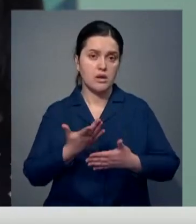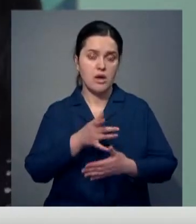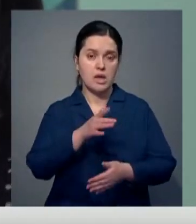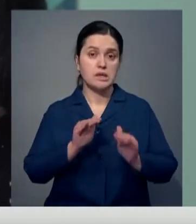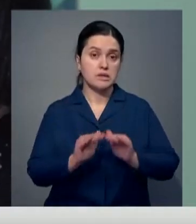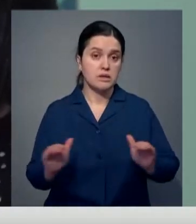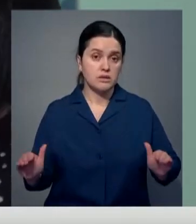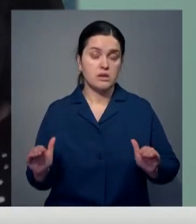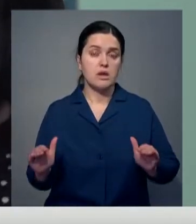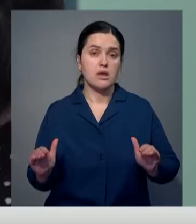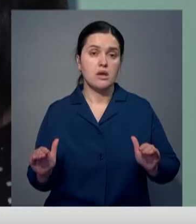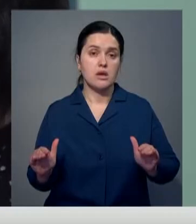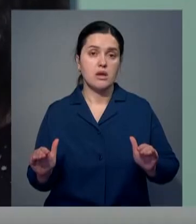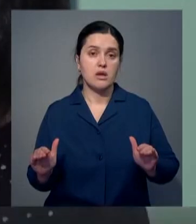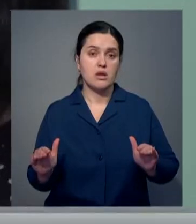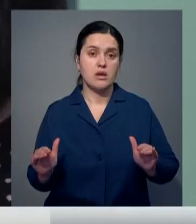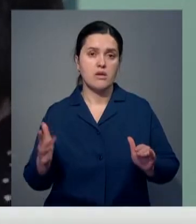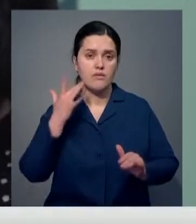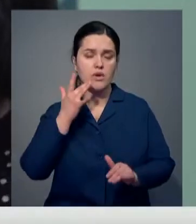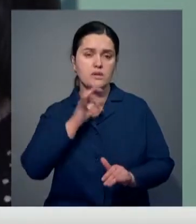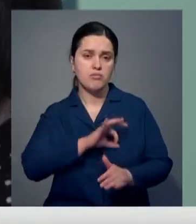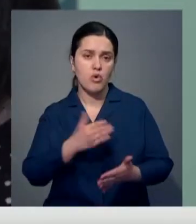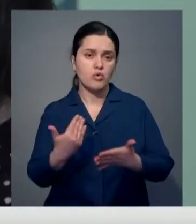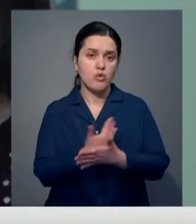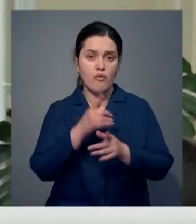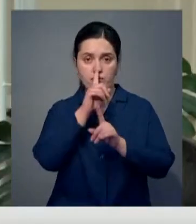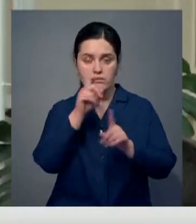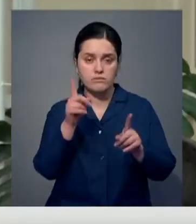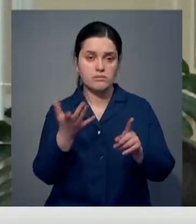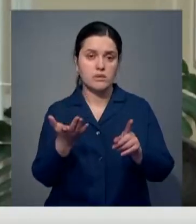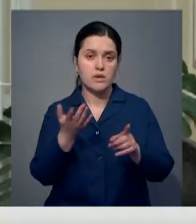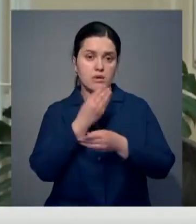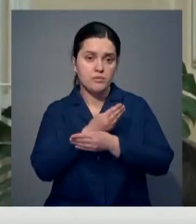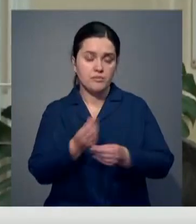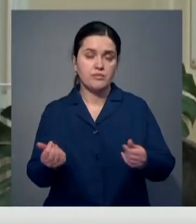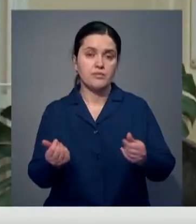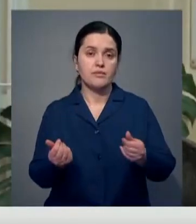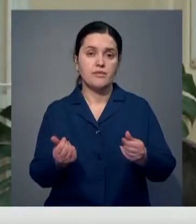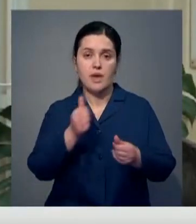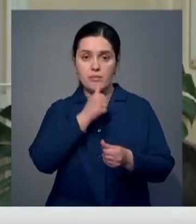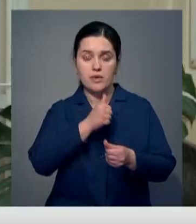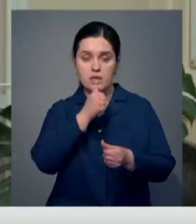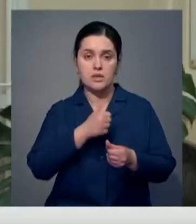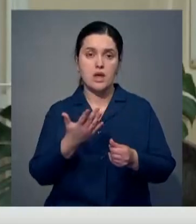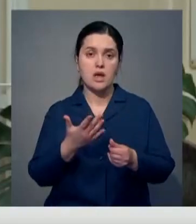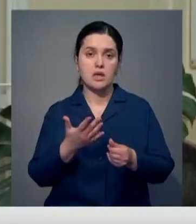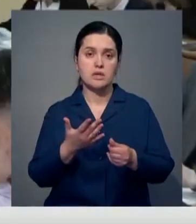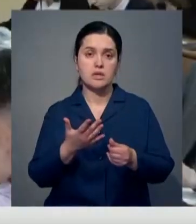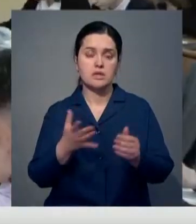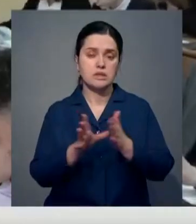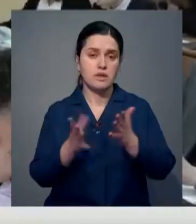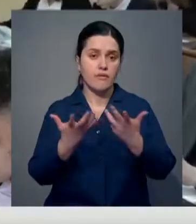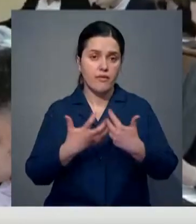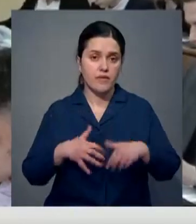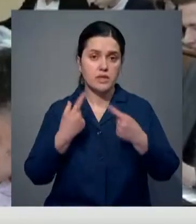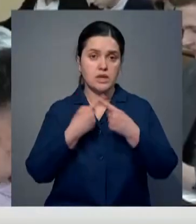Да? Постоянно используют какие-то новые приемы, методики, цифровые технологии.